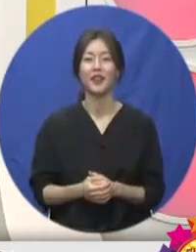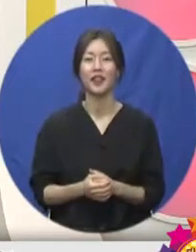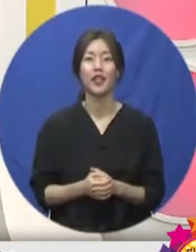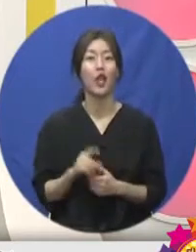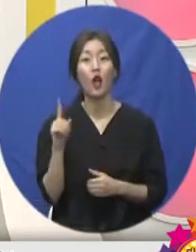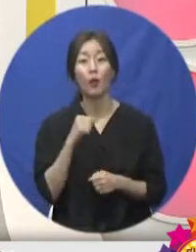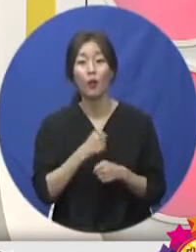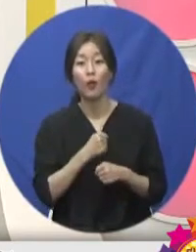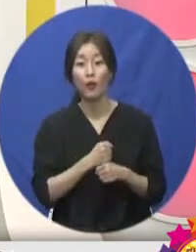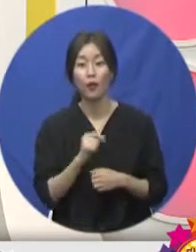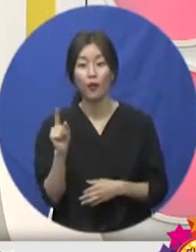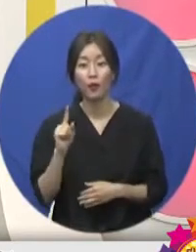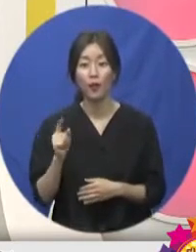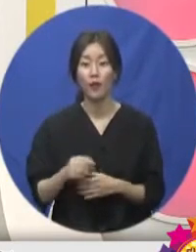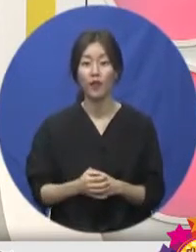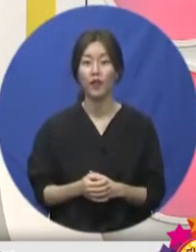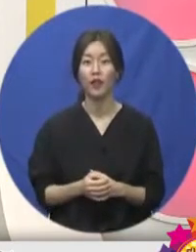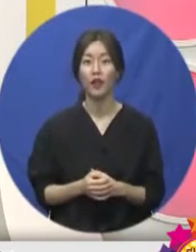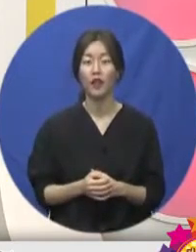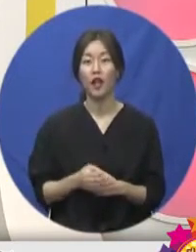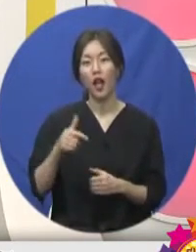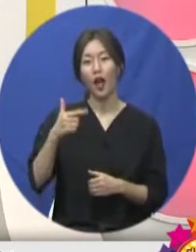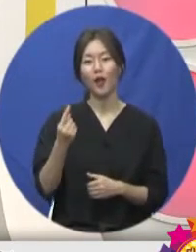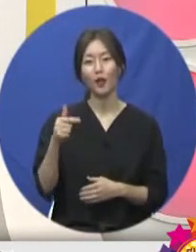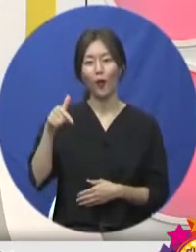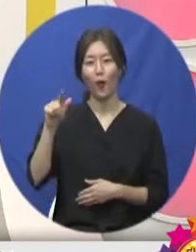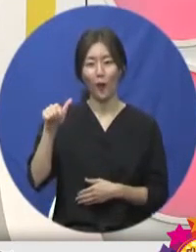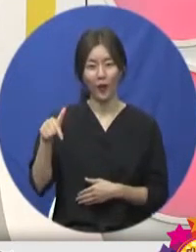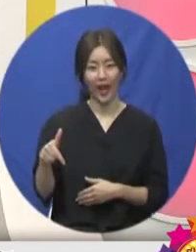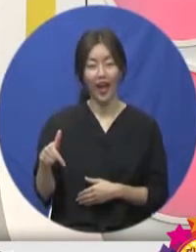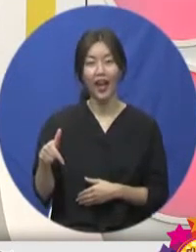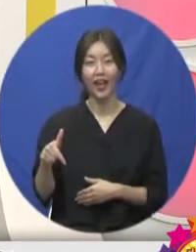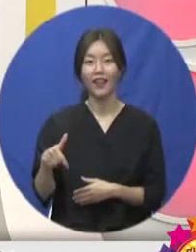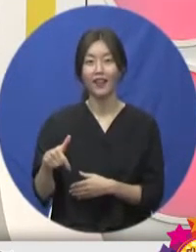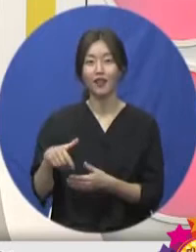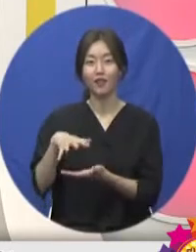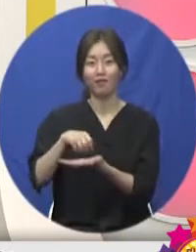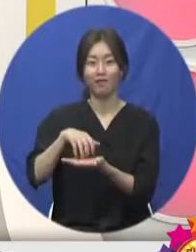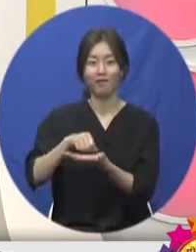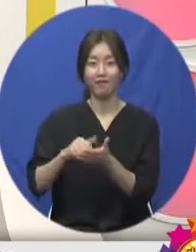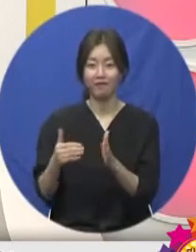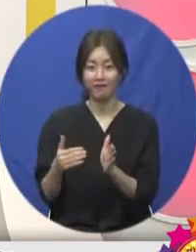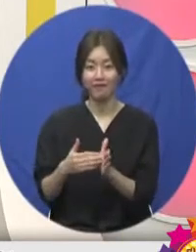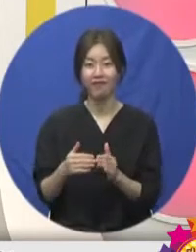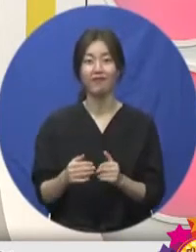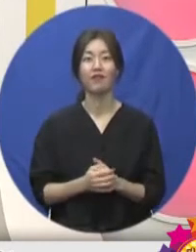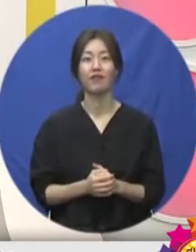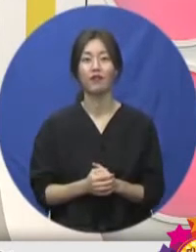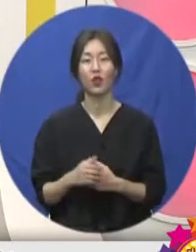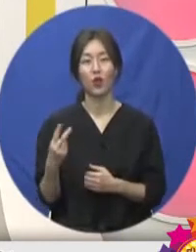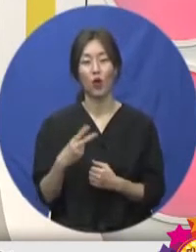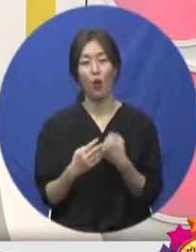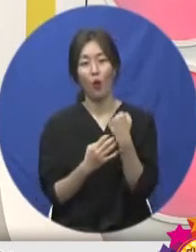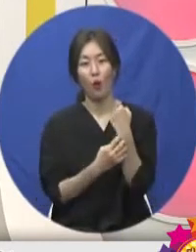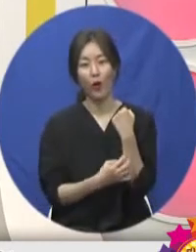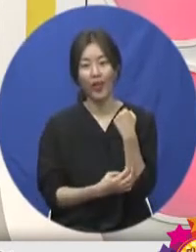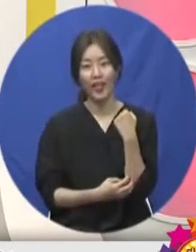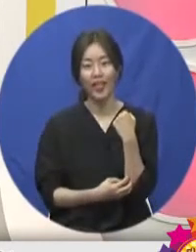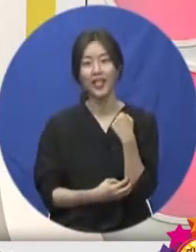아, 뭐 담으셨어요? 노각도 좀 담아놓고요. 노각. 네네. 네. 네. 오이소박이도 좀